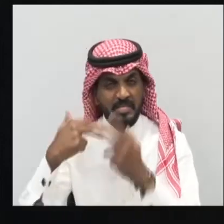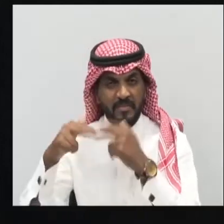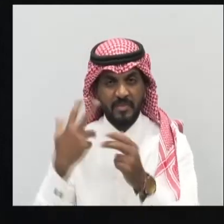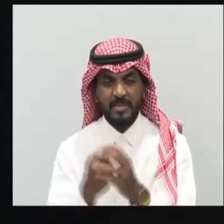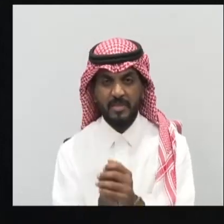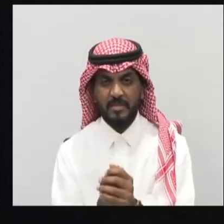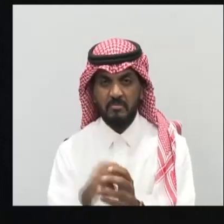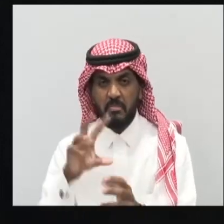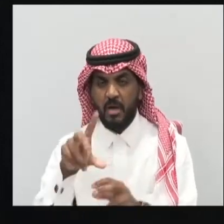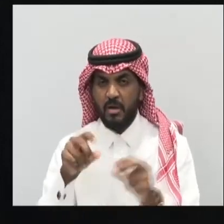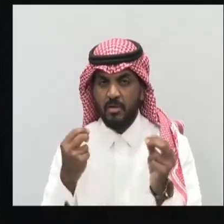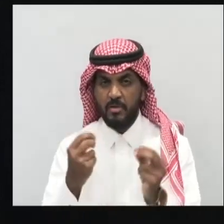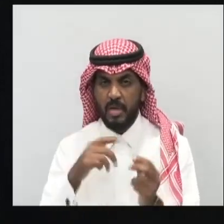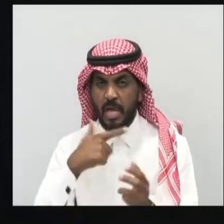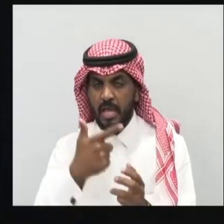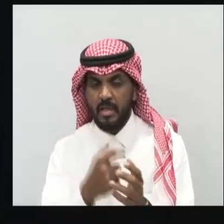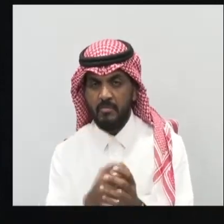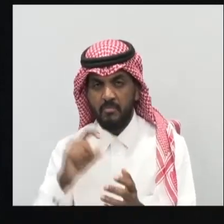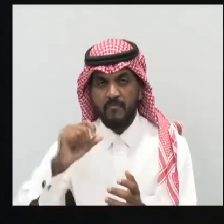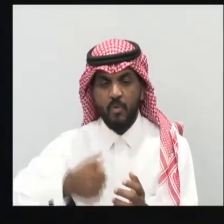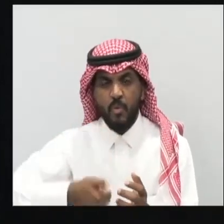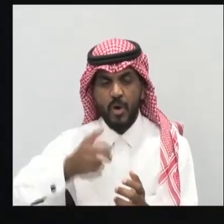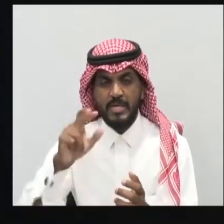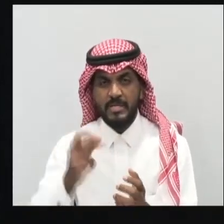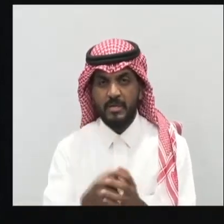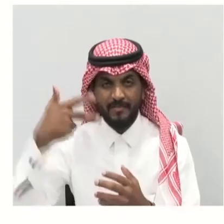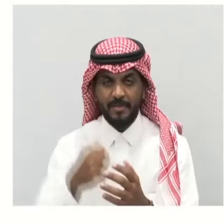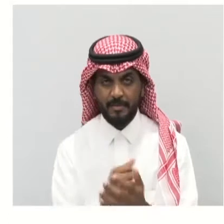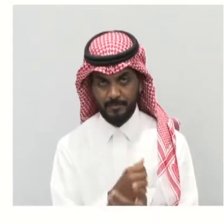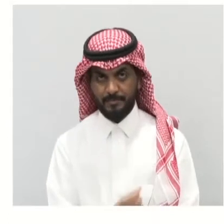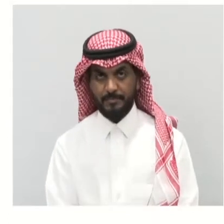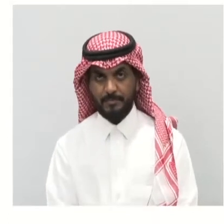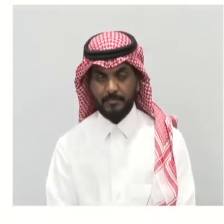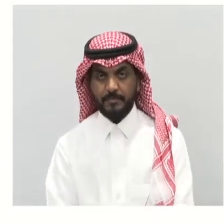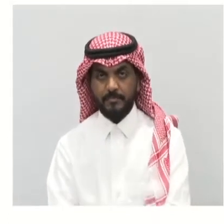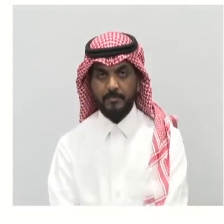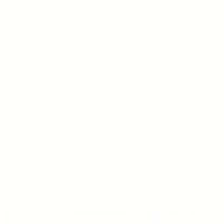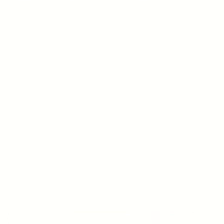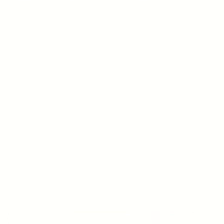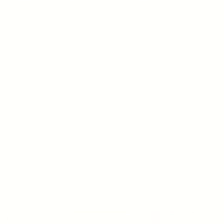رأيك باقتراح فواز؟ هيا صغاري الآن مطلوب منك التفكير.